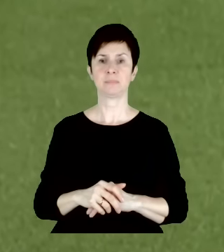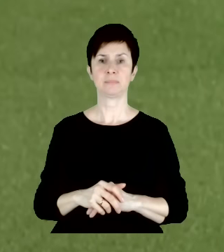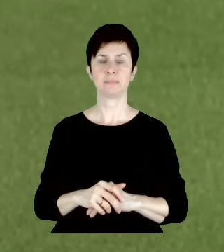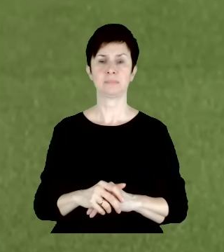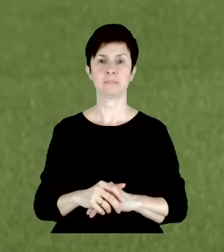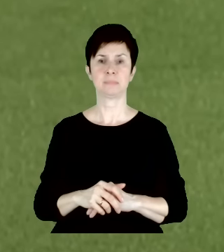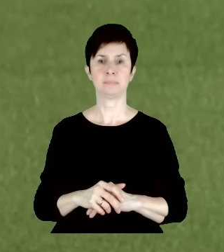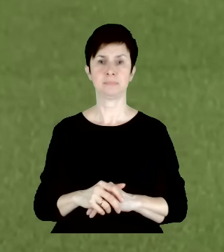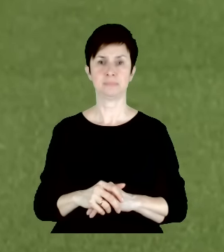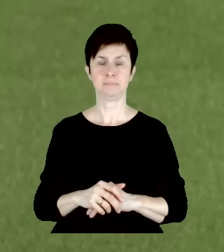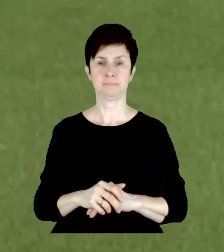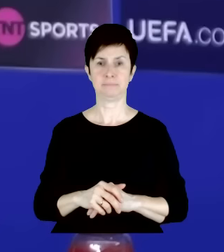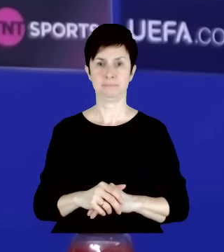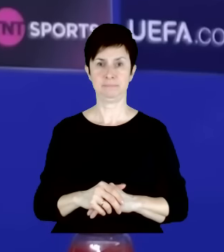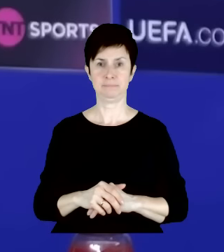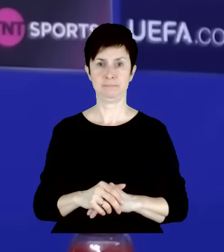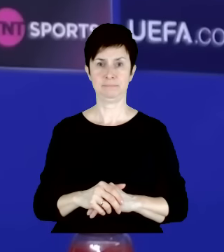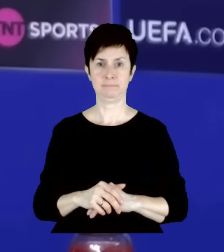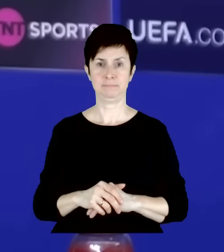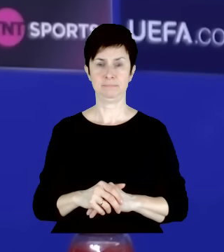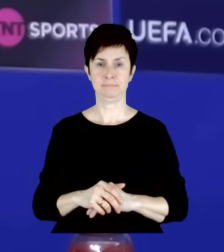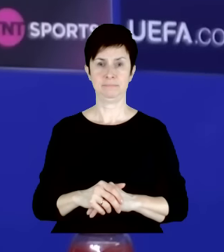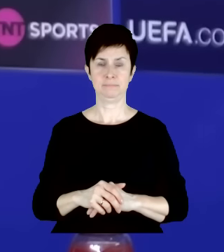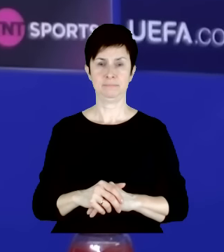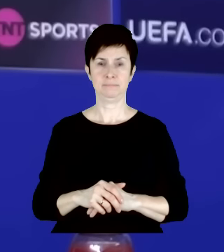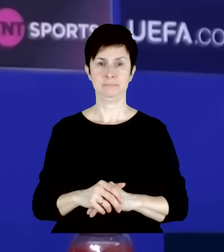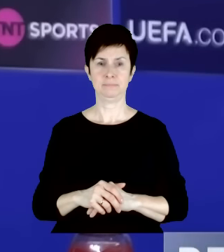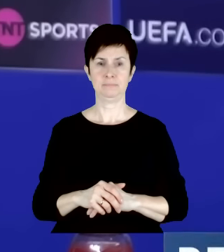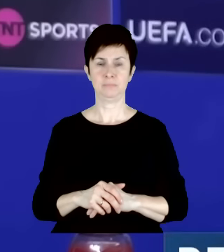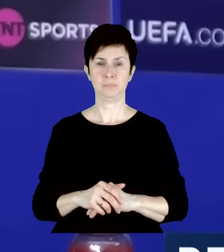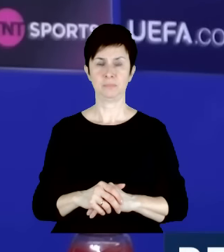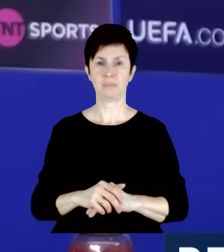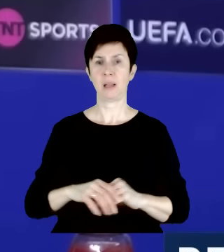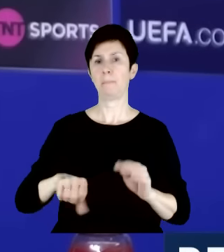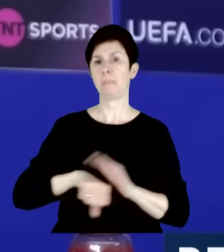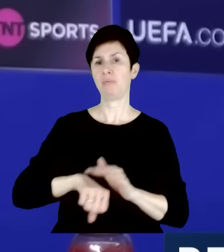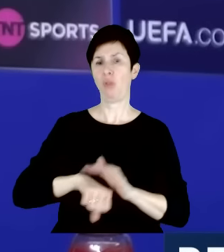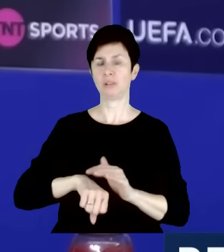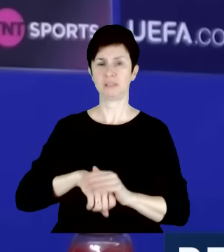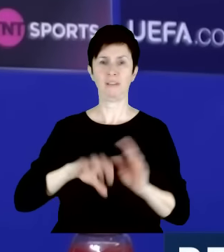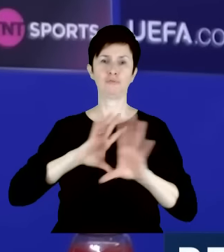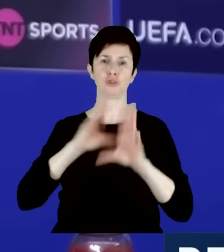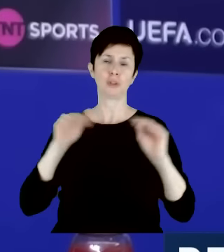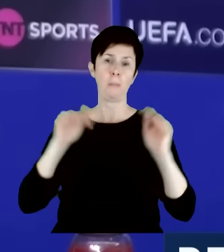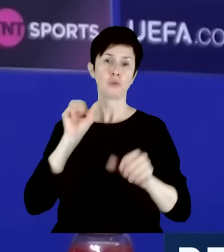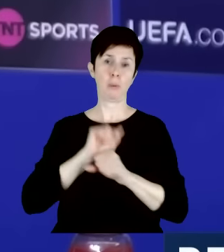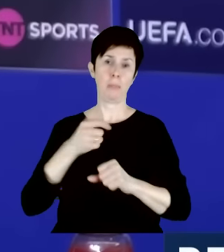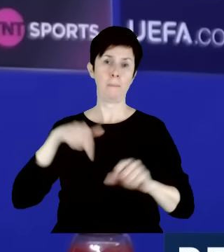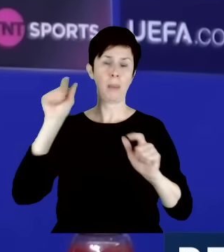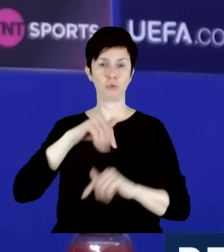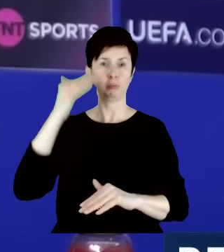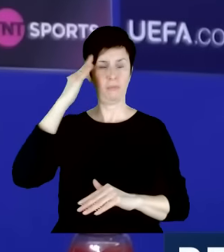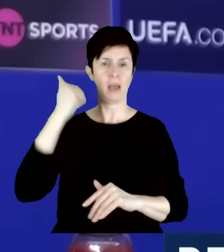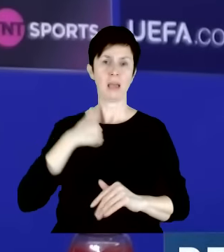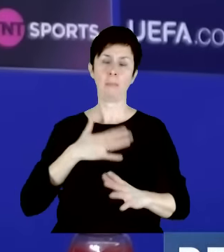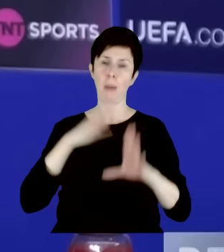się, że tylko kataklizm może odebrać im awans. W piłce nożnej wszystko może może się zdarzyć i trzeba mieć tego świadomość. Mam duży szacunek